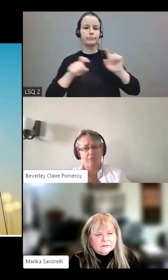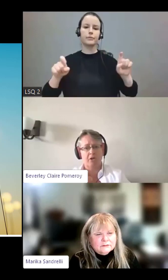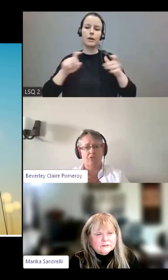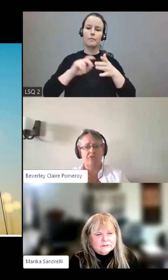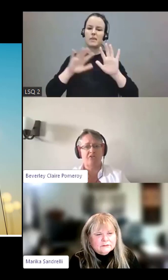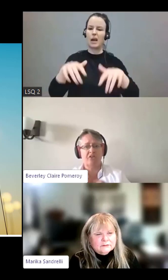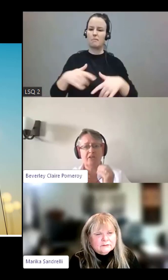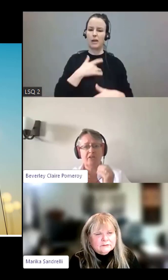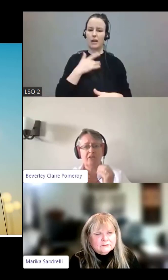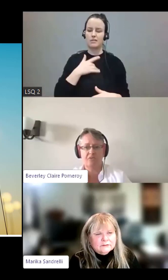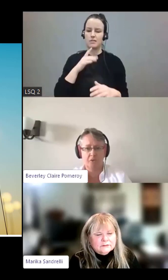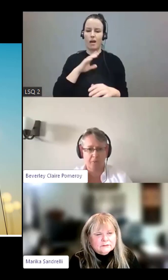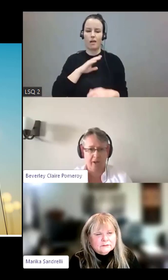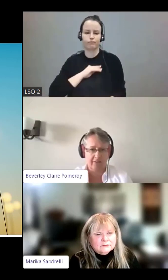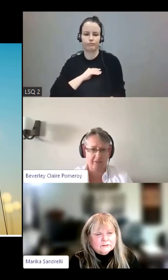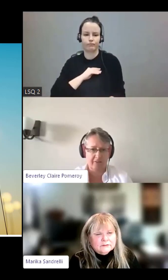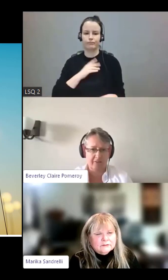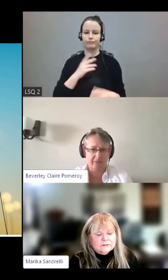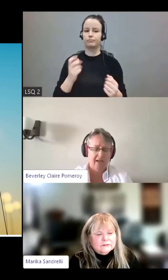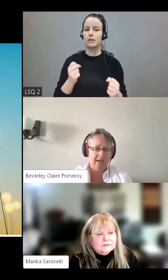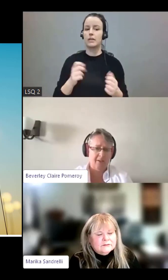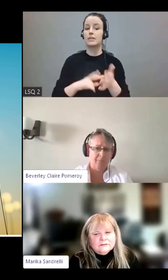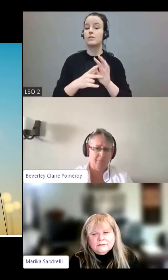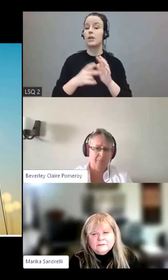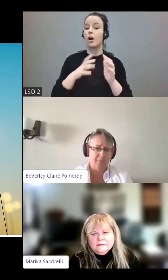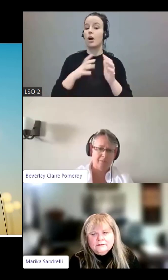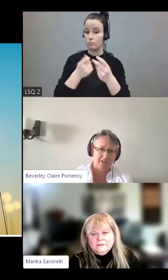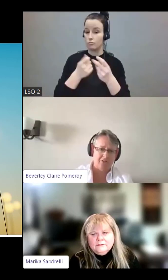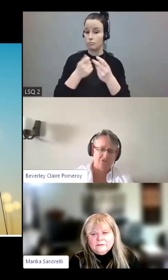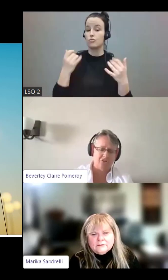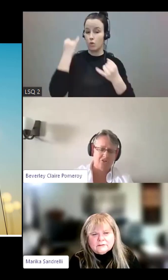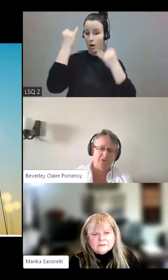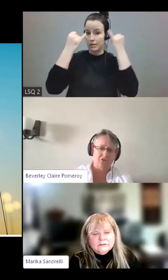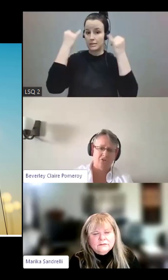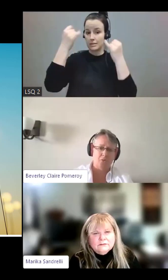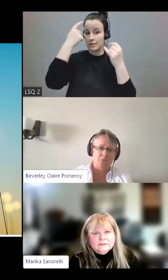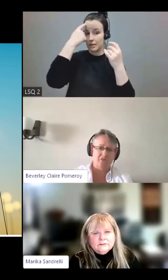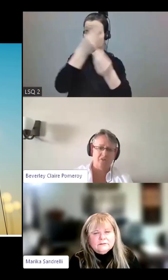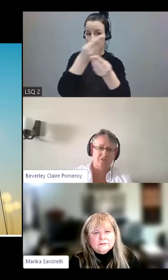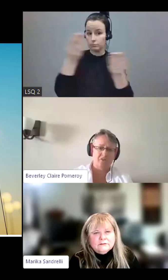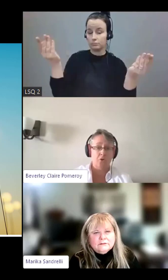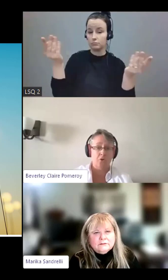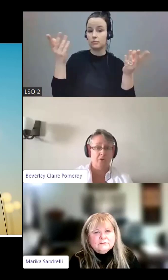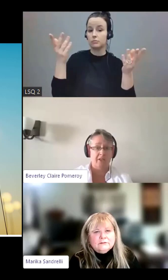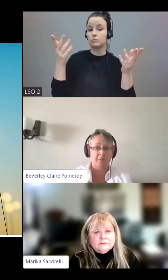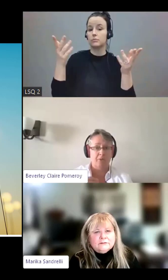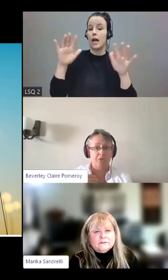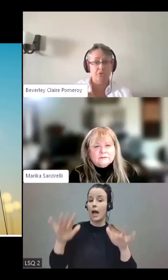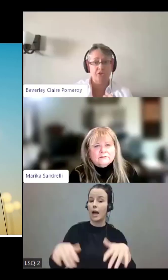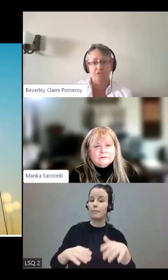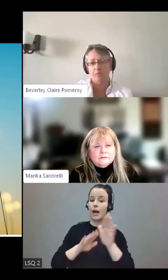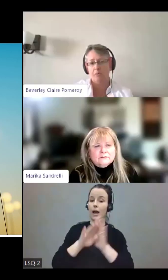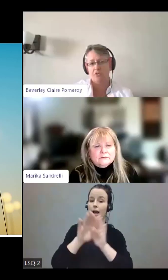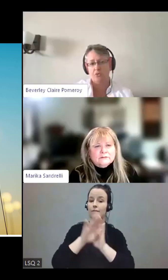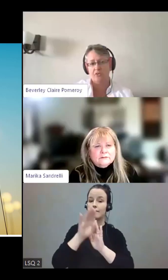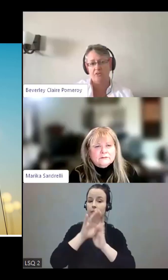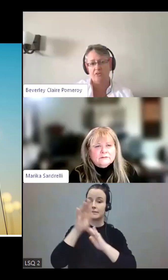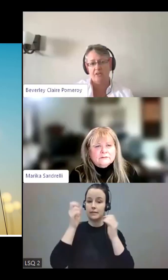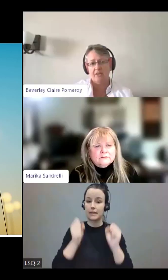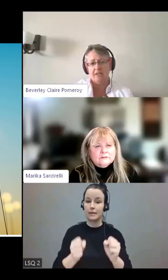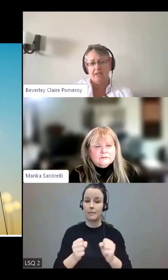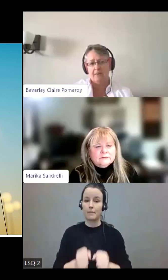pour basées sur des recommandations parmi des groupes qui créaient des ressources sur le